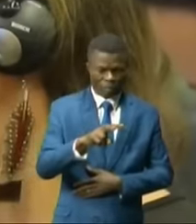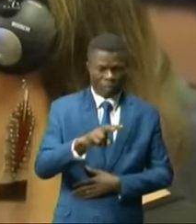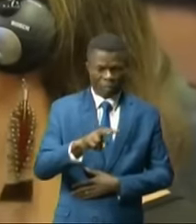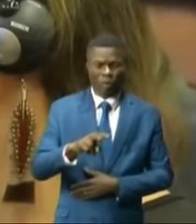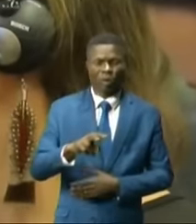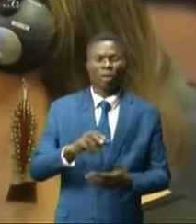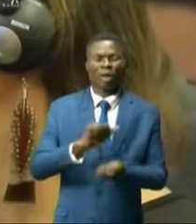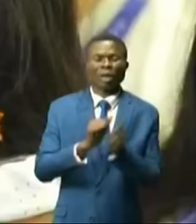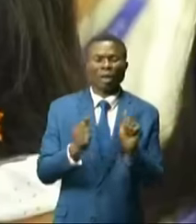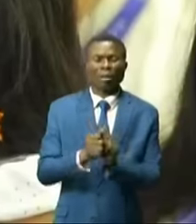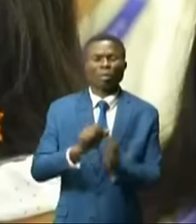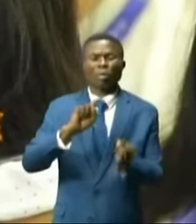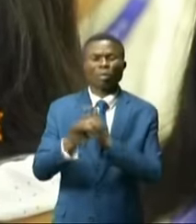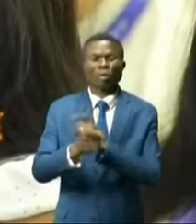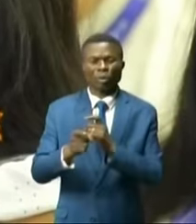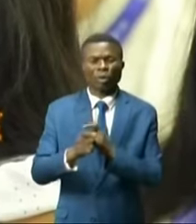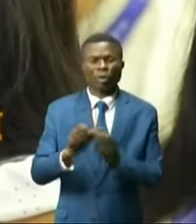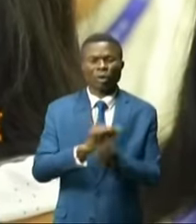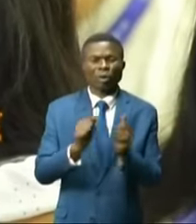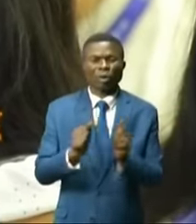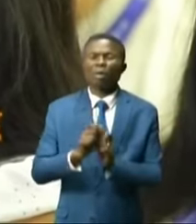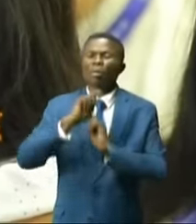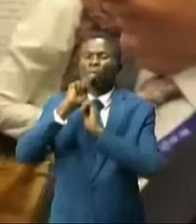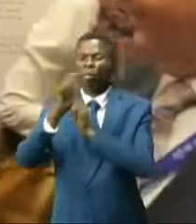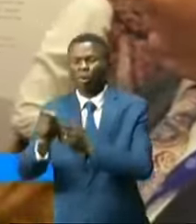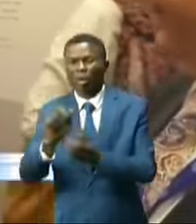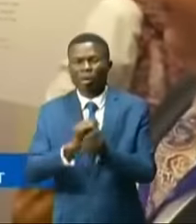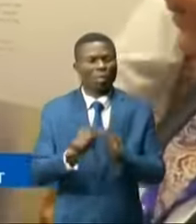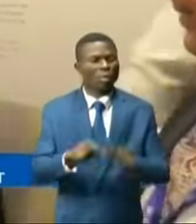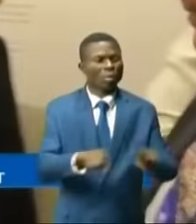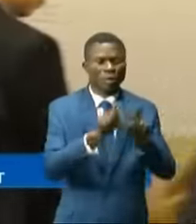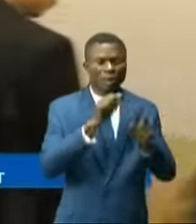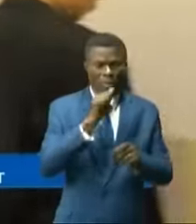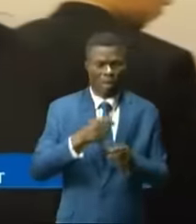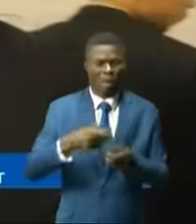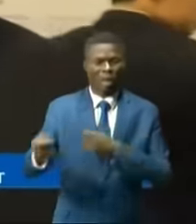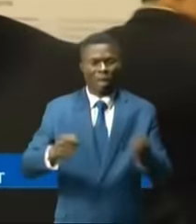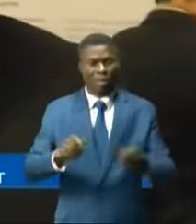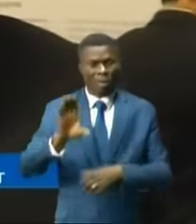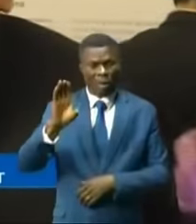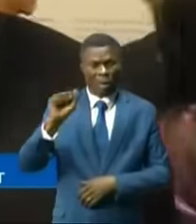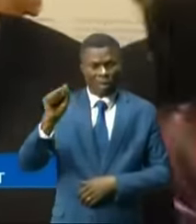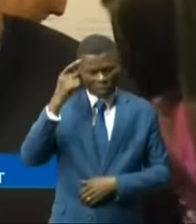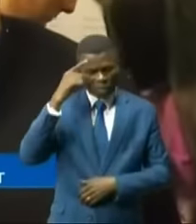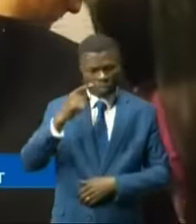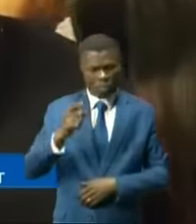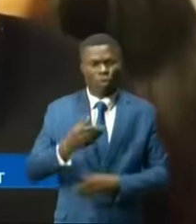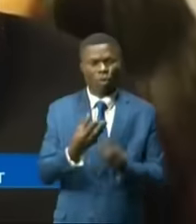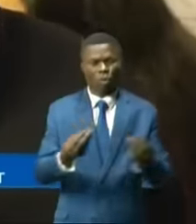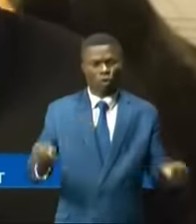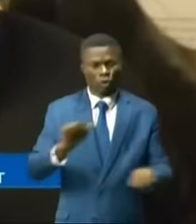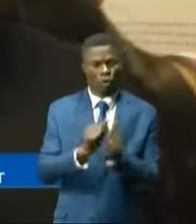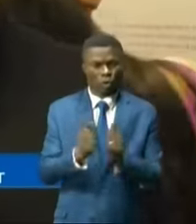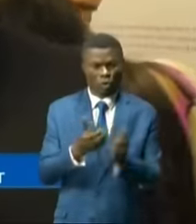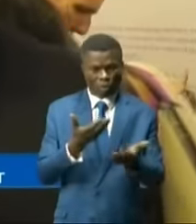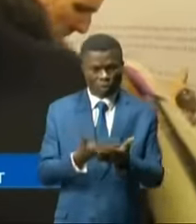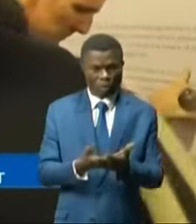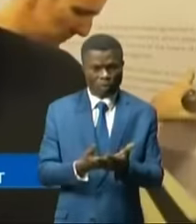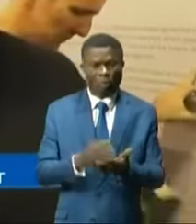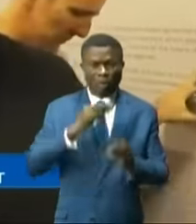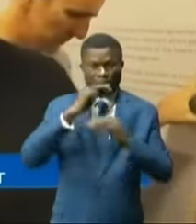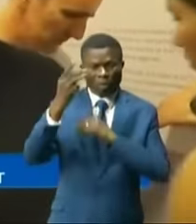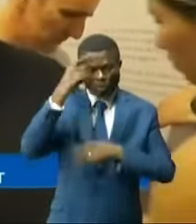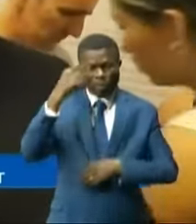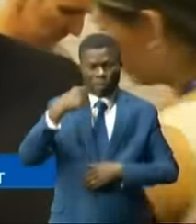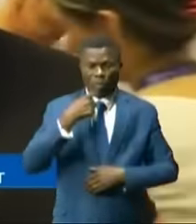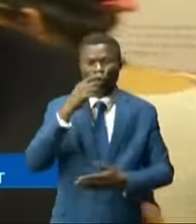l'alternative. Et l'alternative, ce n'est pas en termes de dons, en termes de prêts. Il y a le marché carbone pour la compensation de toutes les pollutions. Et mon message,